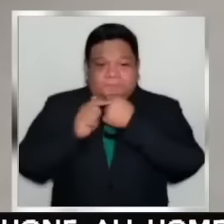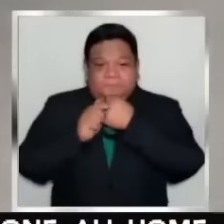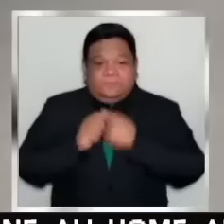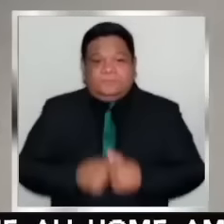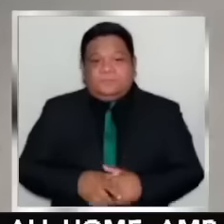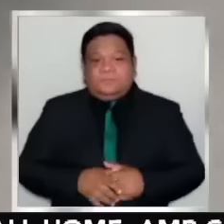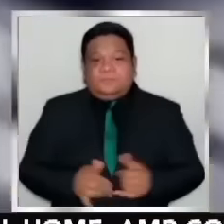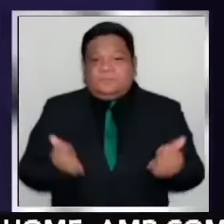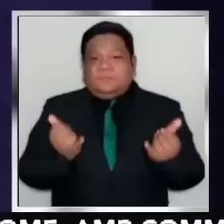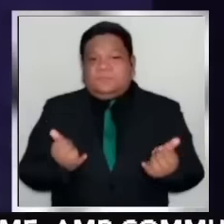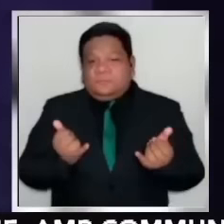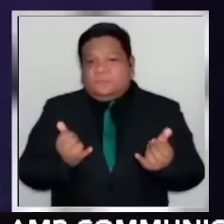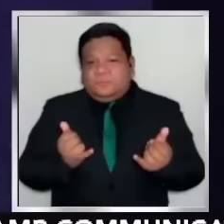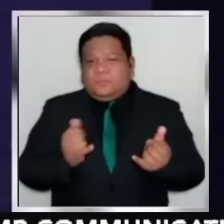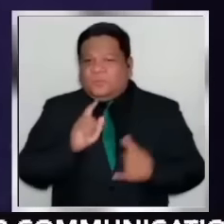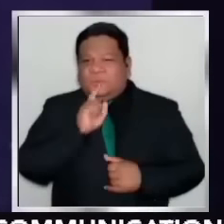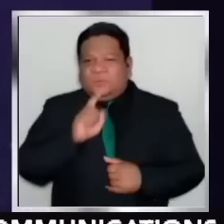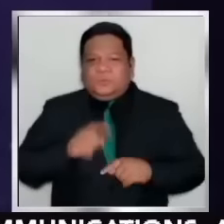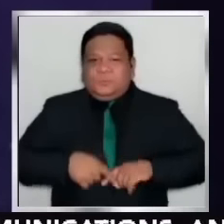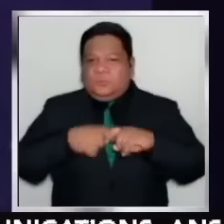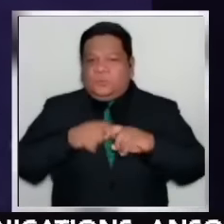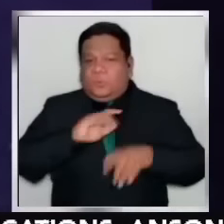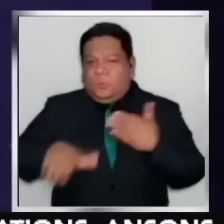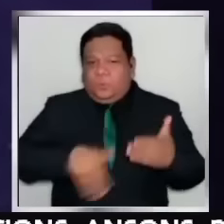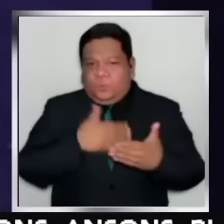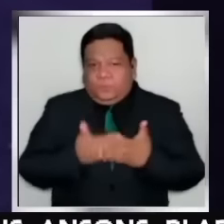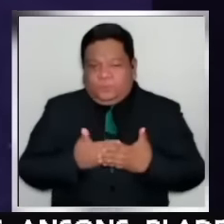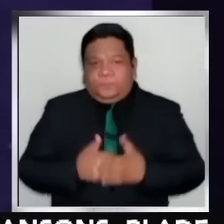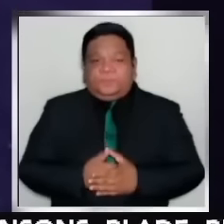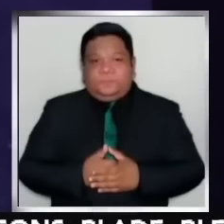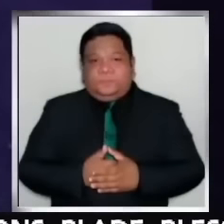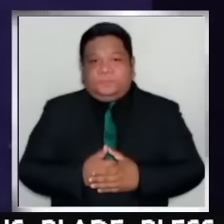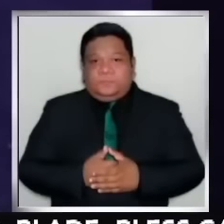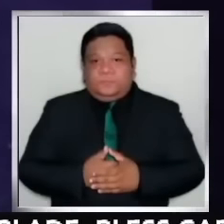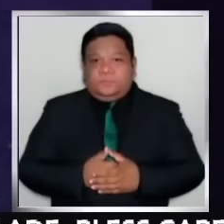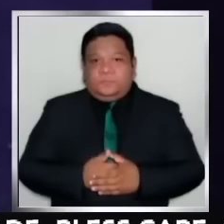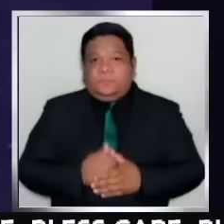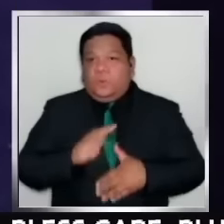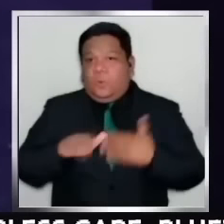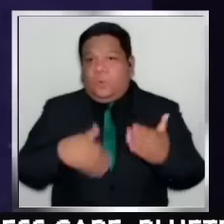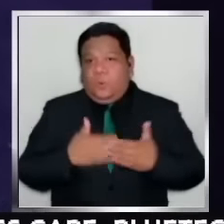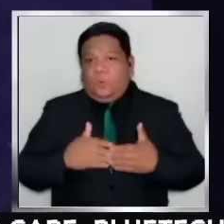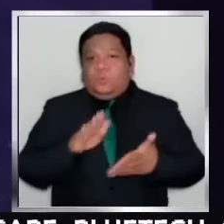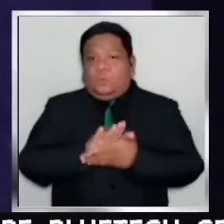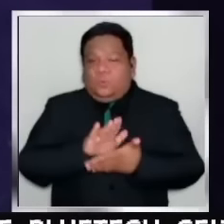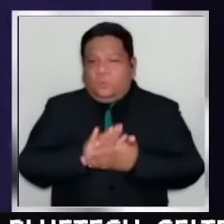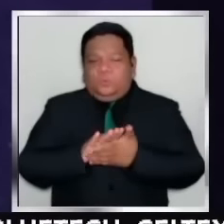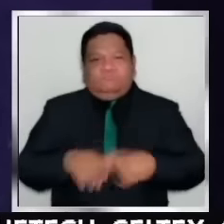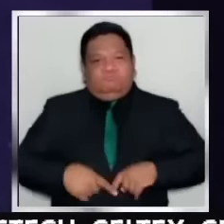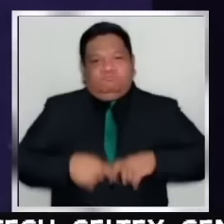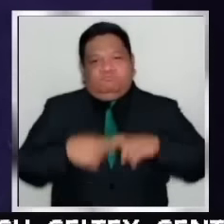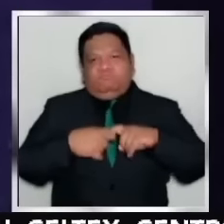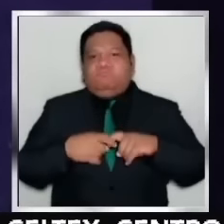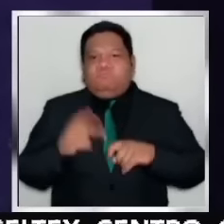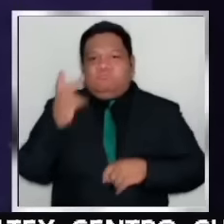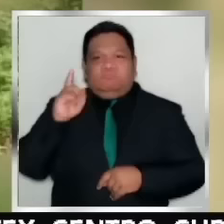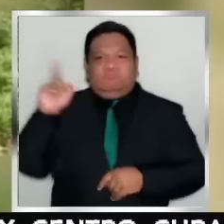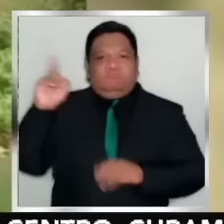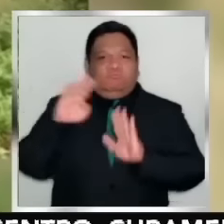sa Iloilo. Suspendido rin ang mga klase sa lahat ng antas ng pampubliko at pribadong paaralan ngayong araw sa Bacolod